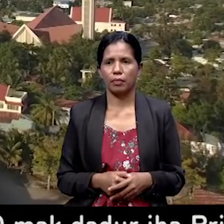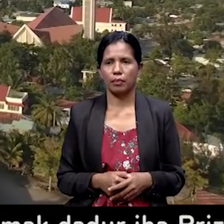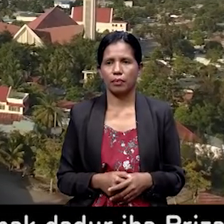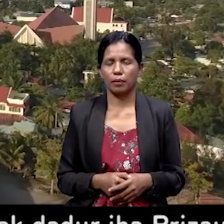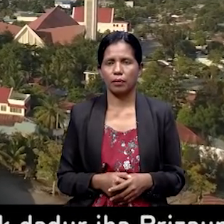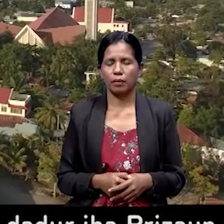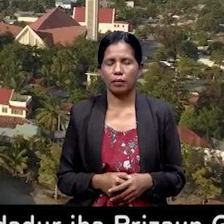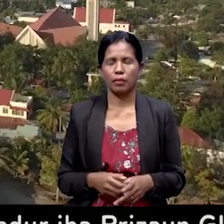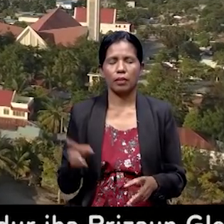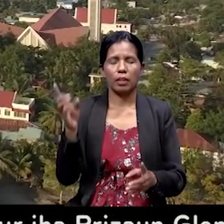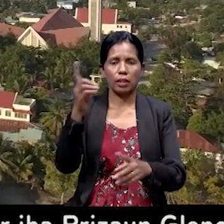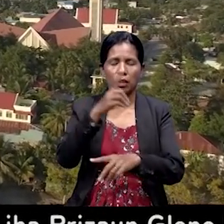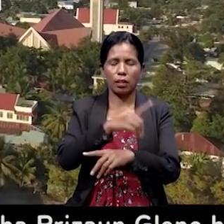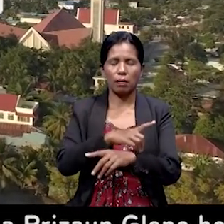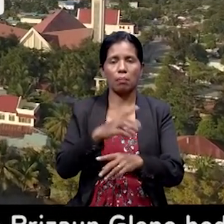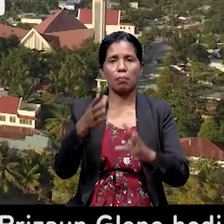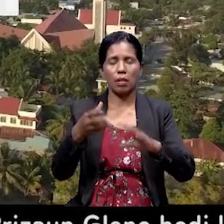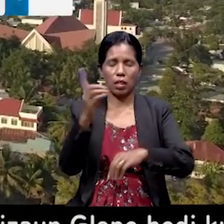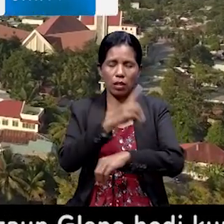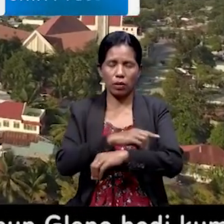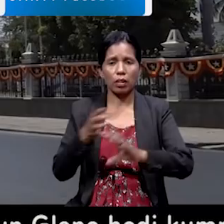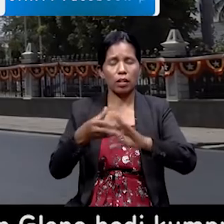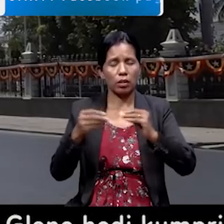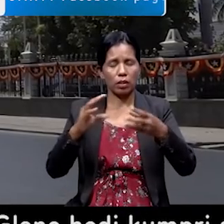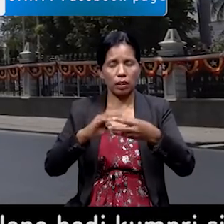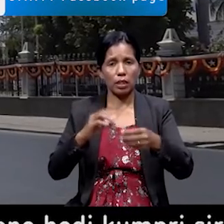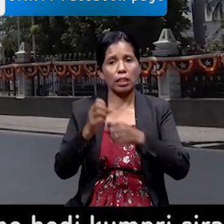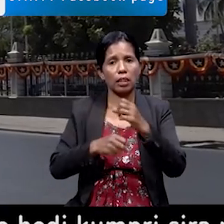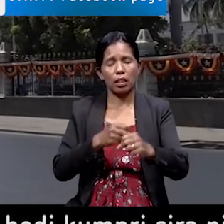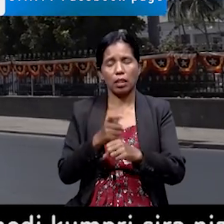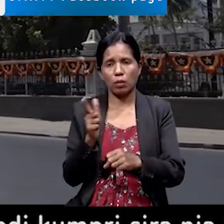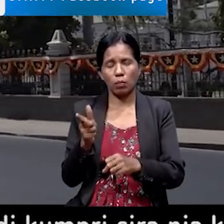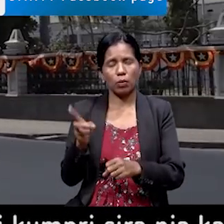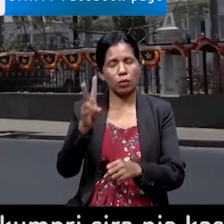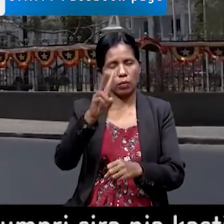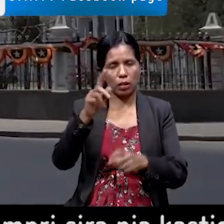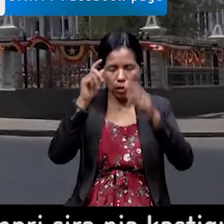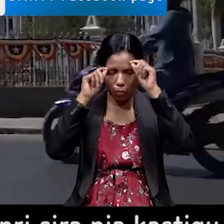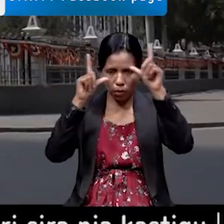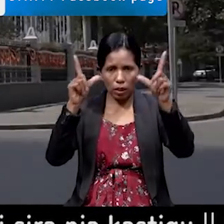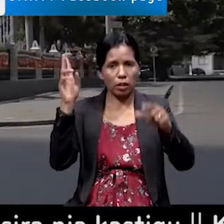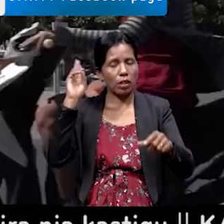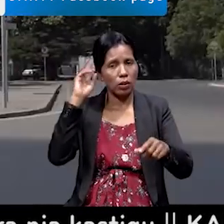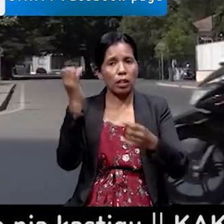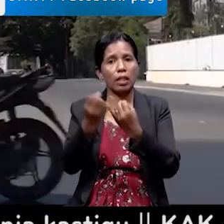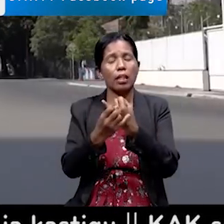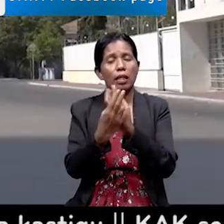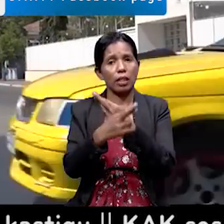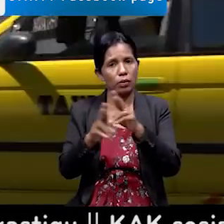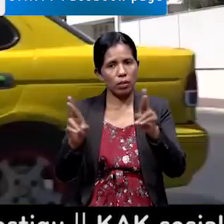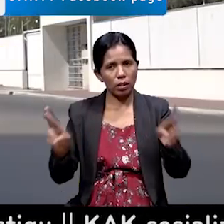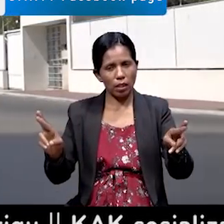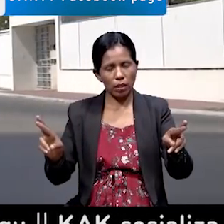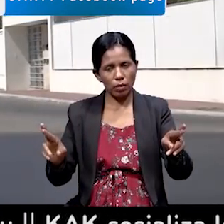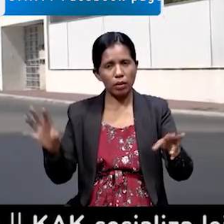Ohin tama baloron historiku tinan ruanulu resin rua Timor Leste rona resultado husi konsulta popular lebe de sidi povu